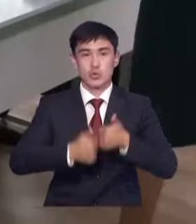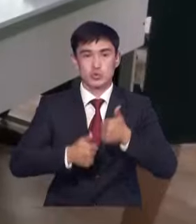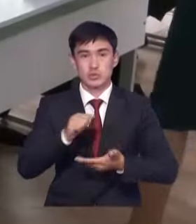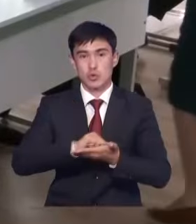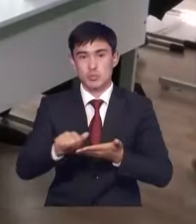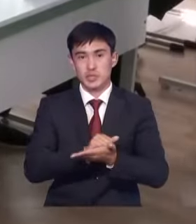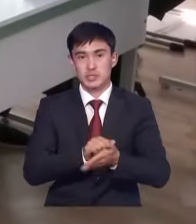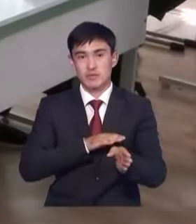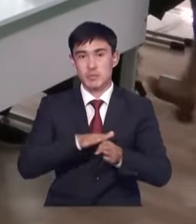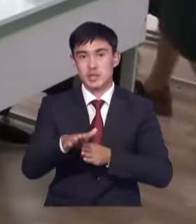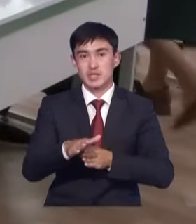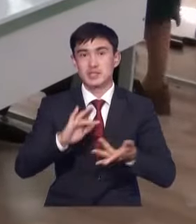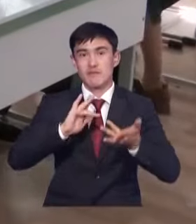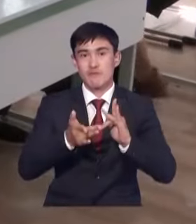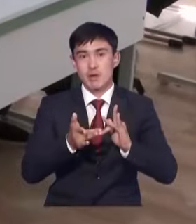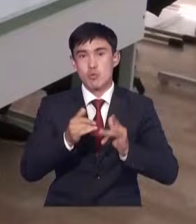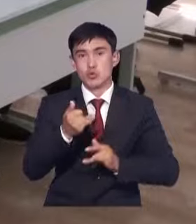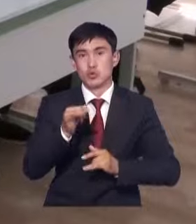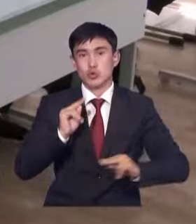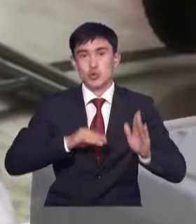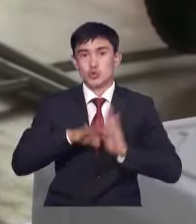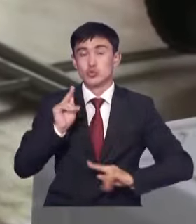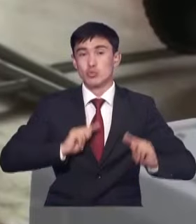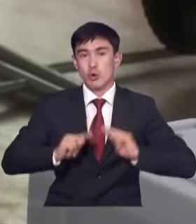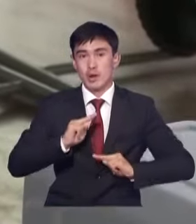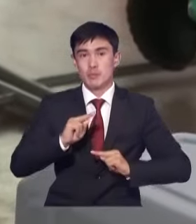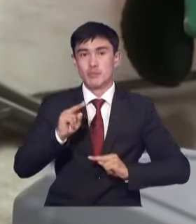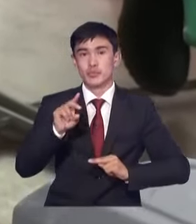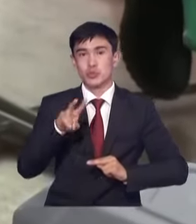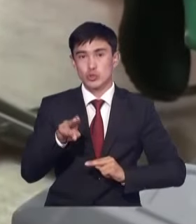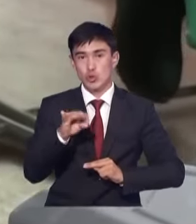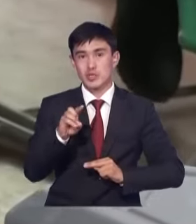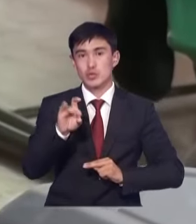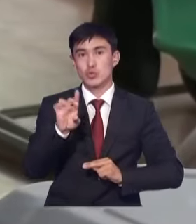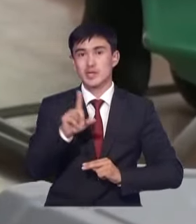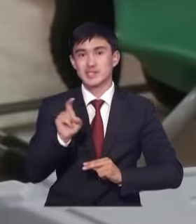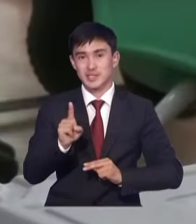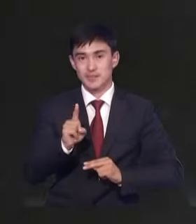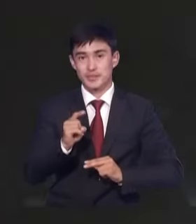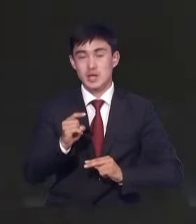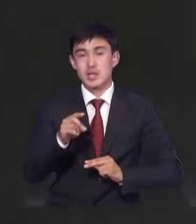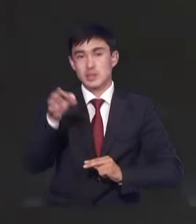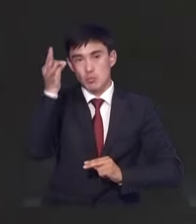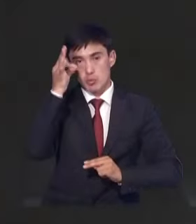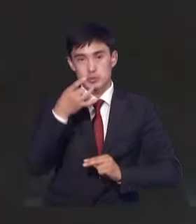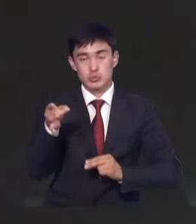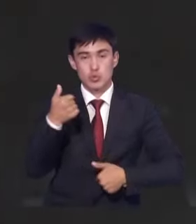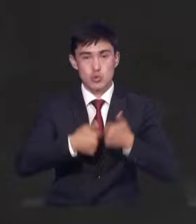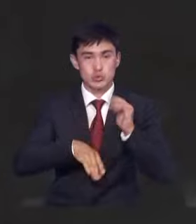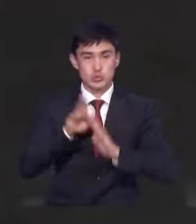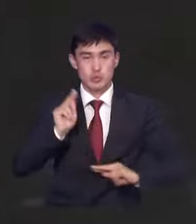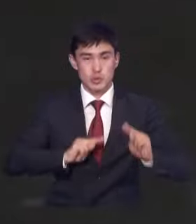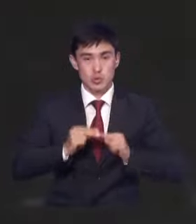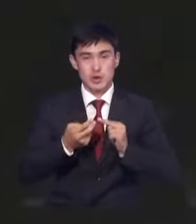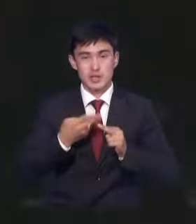подача конкурсной документации осуществляется на веб-портале «Уздекустас.нопт.еду.кз». Напомним, республиканский конкурс «Лучший